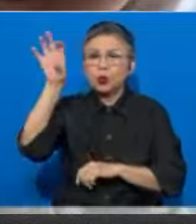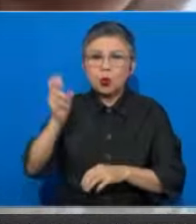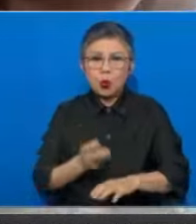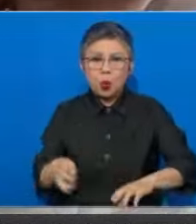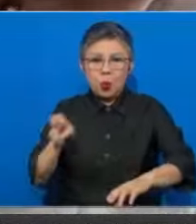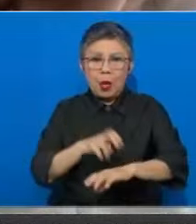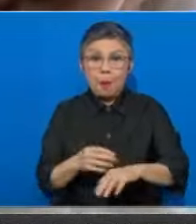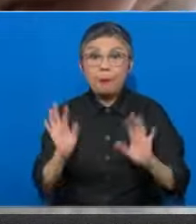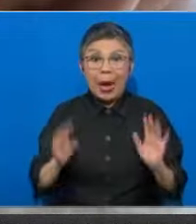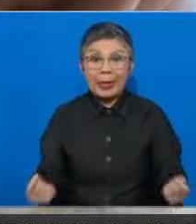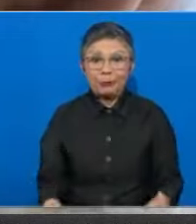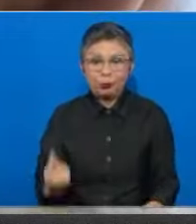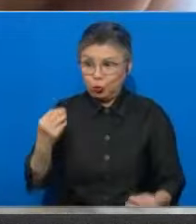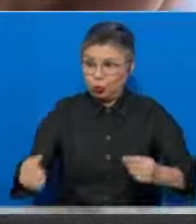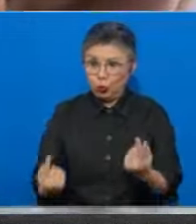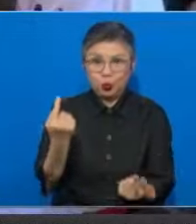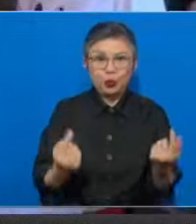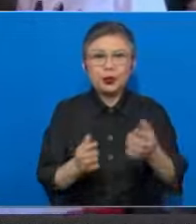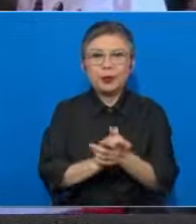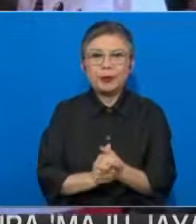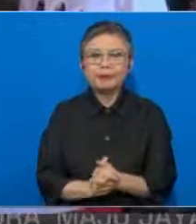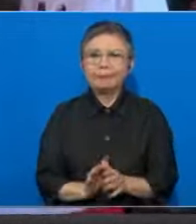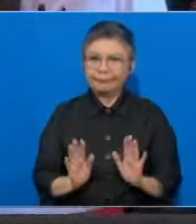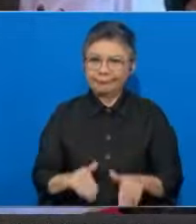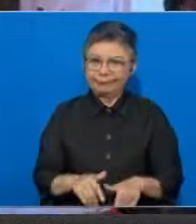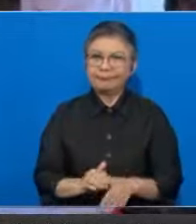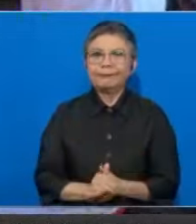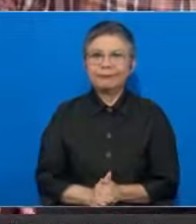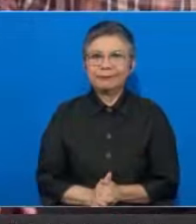di permukiman kerap terjadi. Tim Liputan, CNN Indonesia.